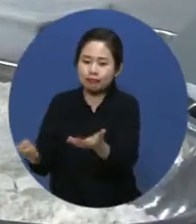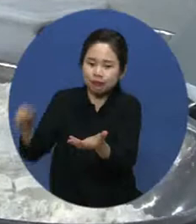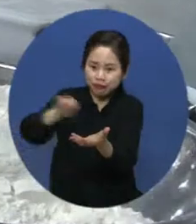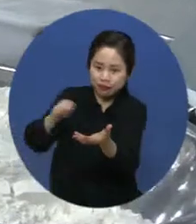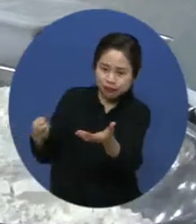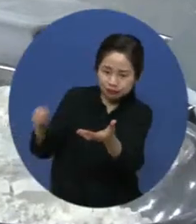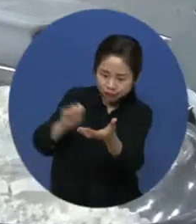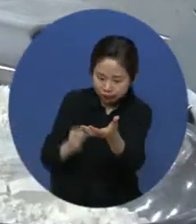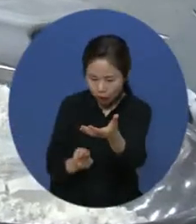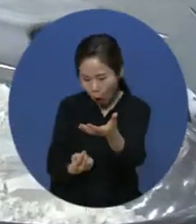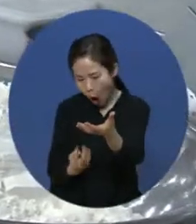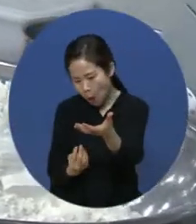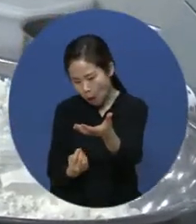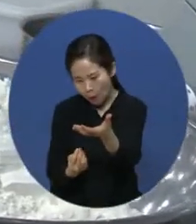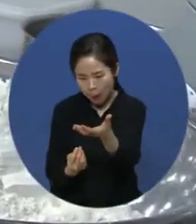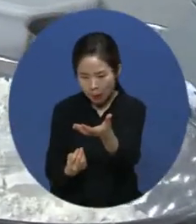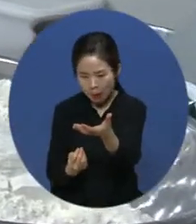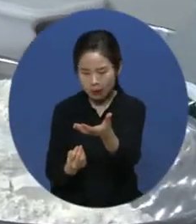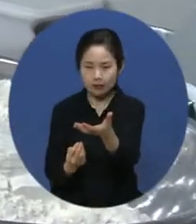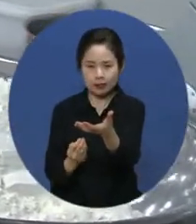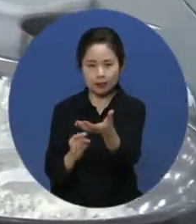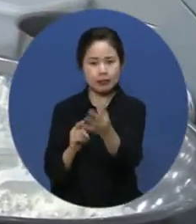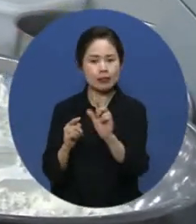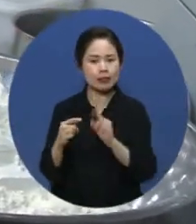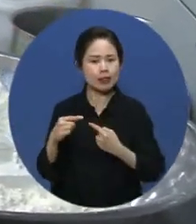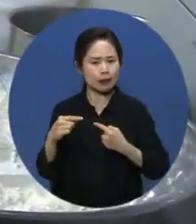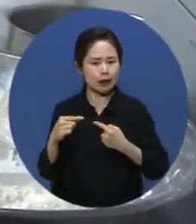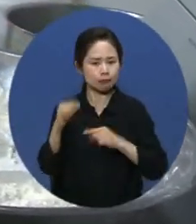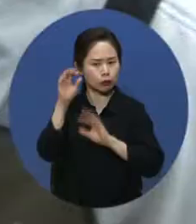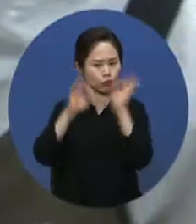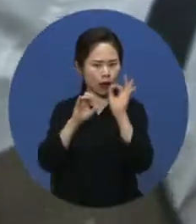오차도 허용할 수가 없습니다.